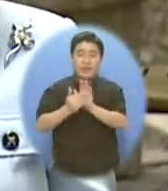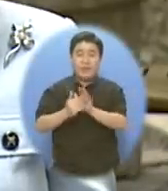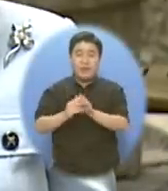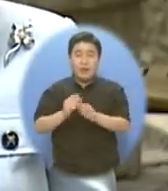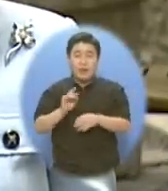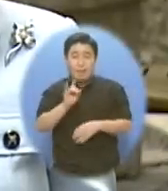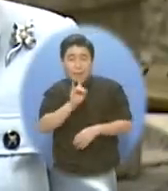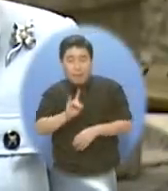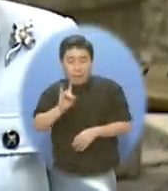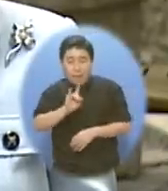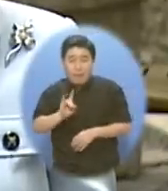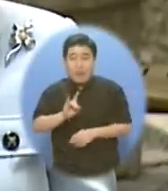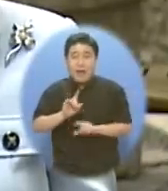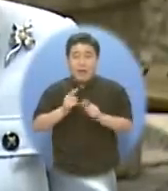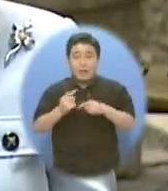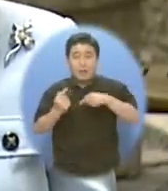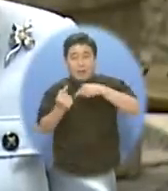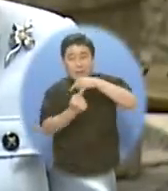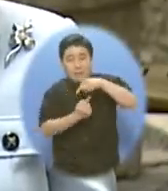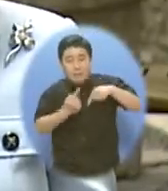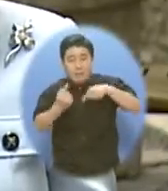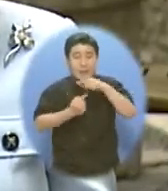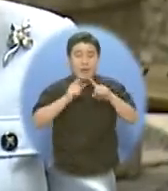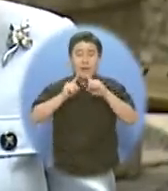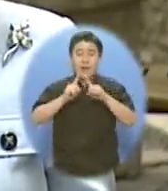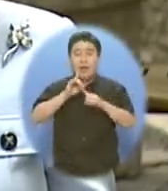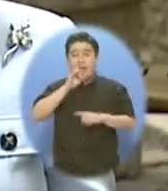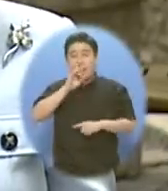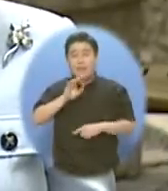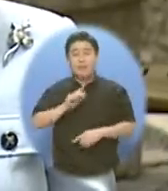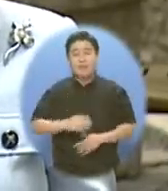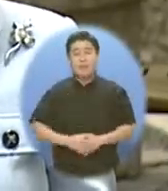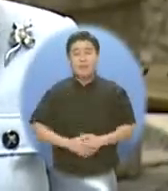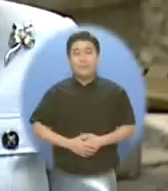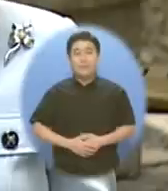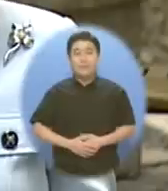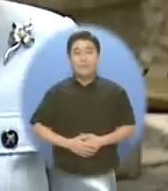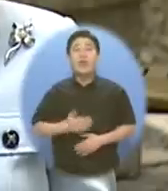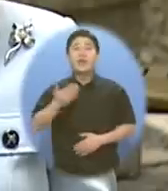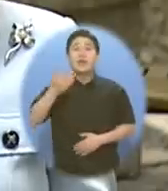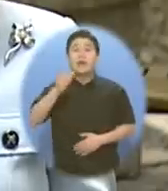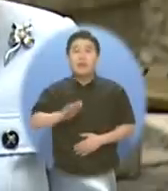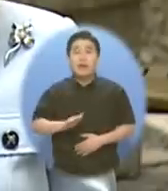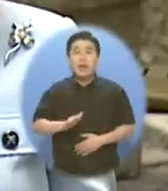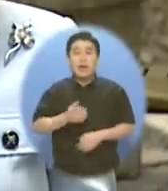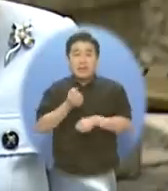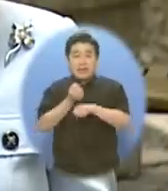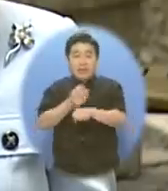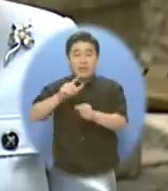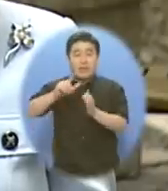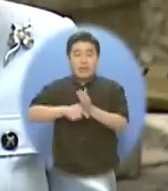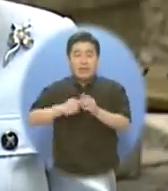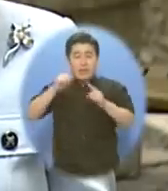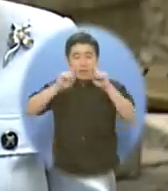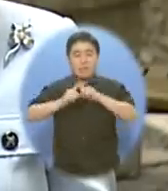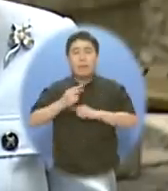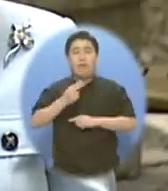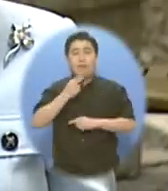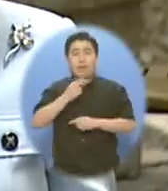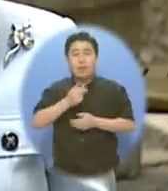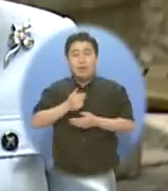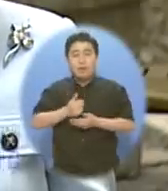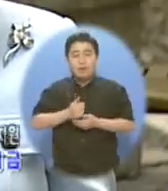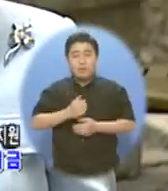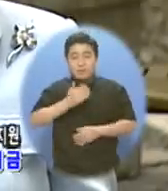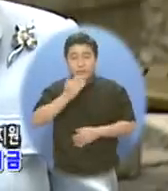된다든가 아니면 빙빙 돌려서 한다든가 이런 건 안 통하거나 전달할 때는 상처입지 않게 정중하게